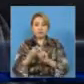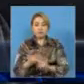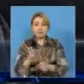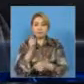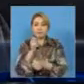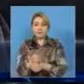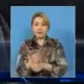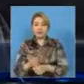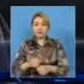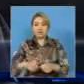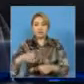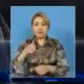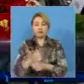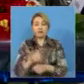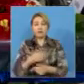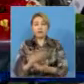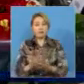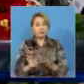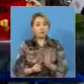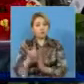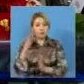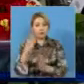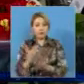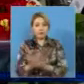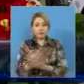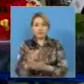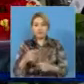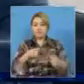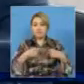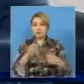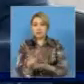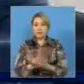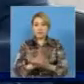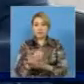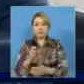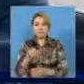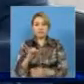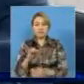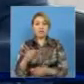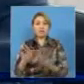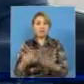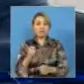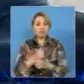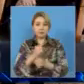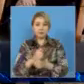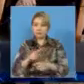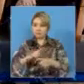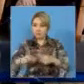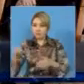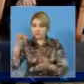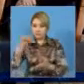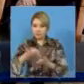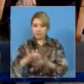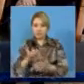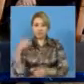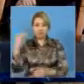поручению главы государства был придан новый импульс процессу реабилитации жертв политических репрессий. К этой работе незамедлительно приступили